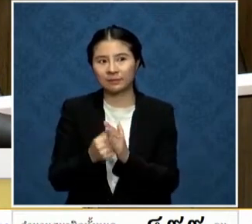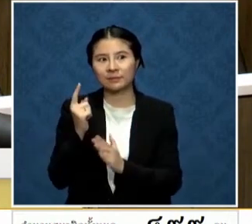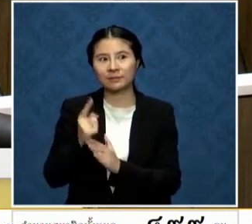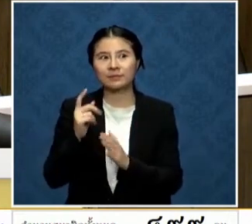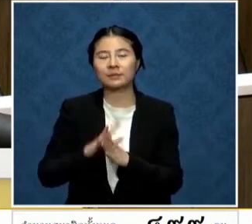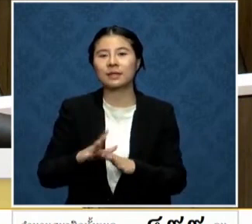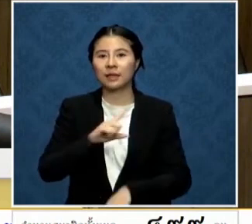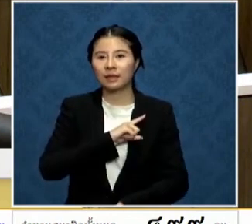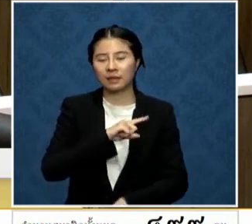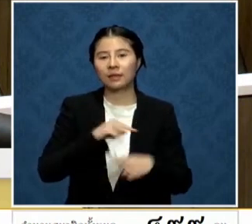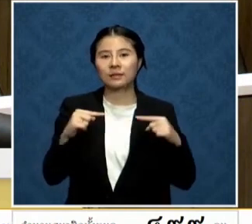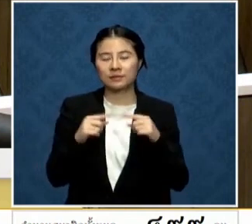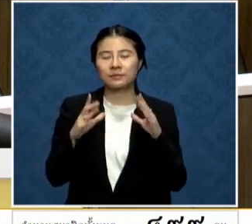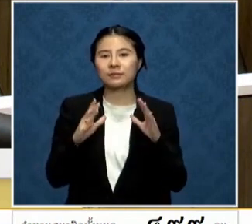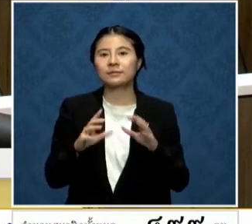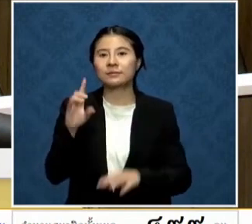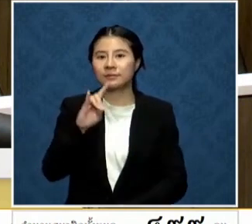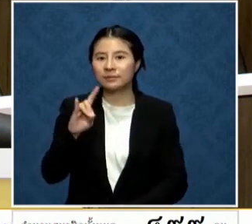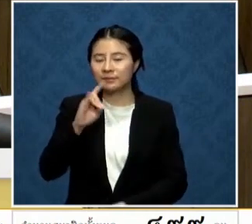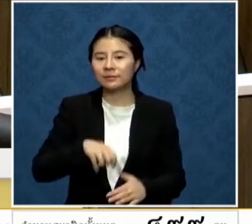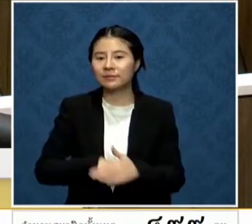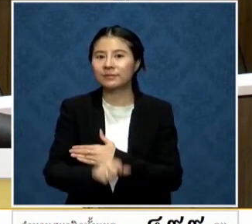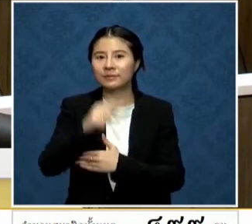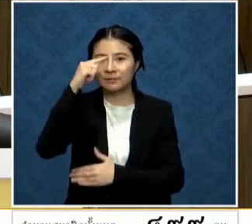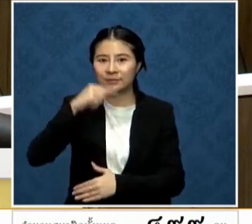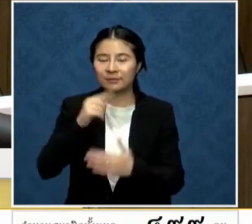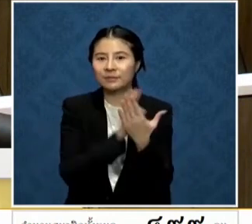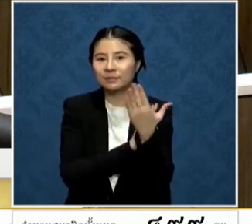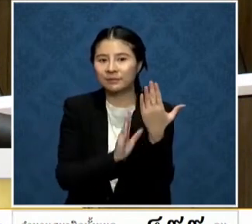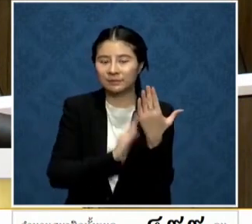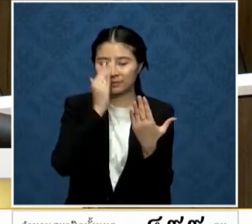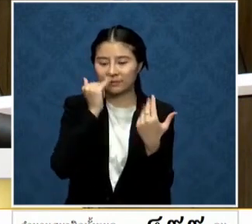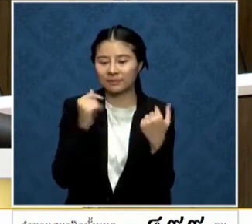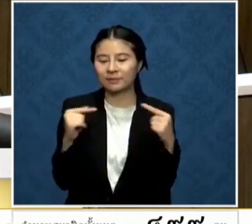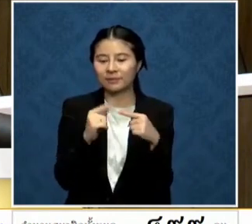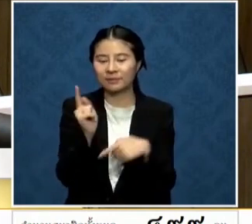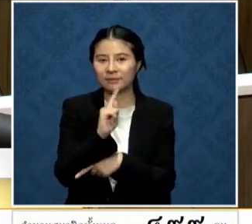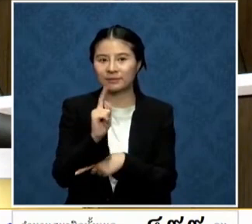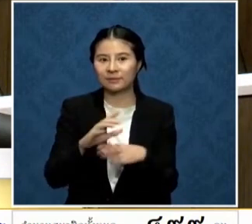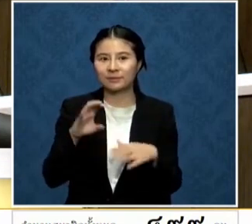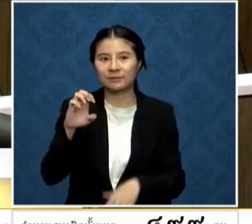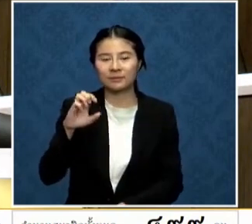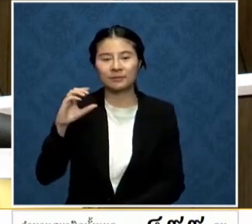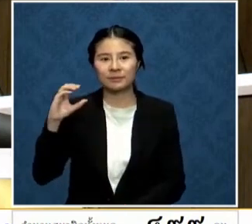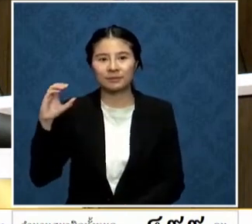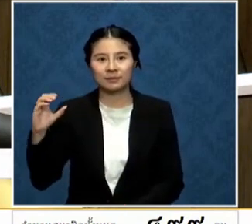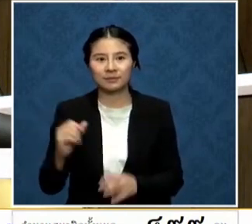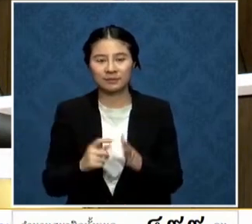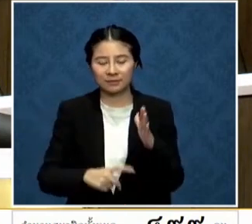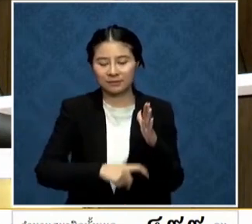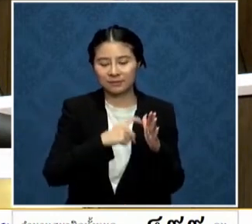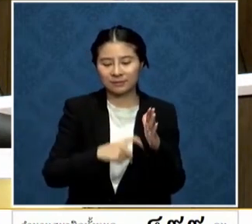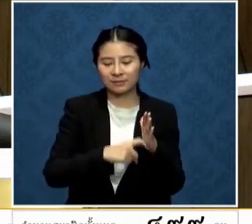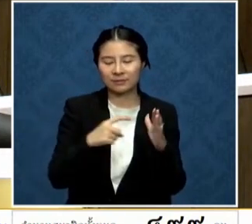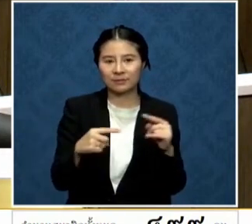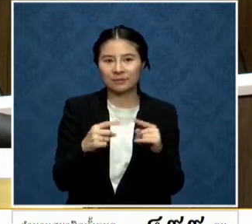ต่อสัตว์ป่าที่มันเกิดในประเทศไทยนะครับทำแบบนี้เนี่ยเอ่ออย่างที่บอกว่า eecเนี่ยผลของมันเป็นอย่างเงี้ยมันเกิด